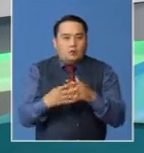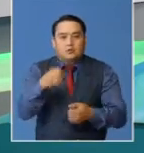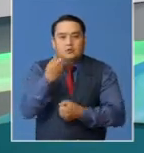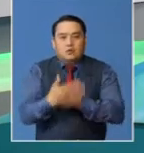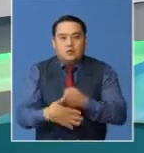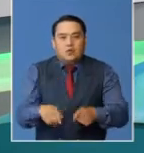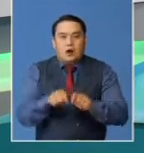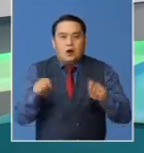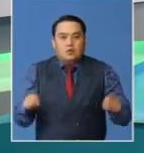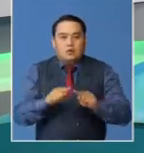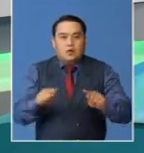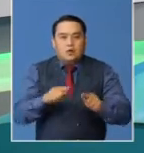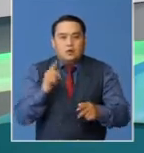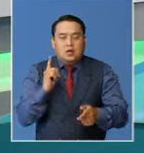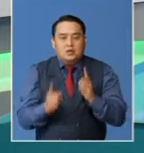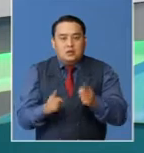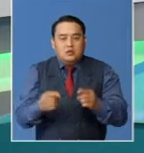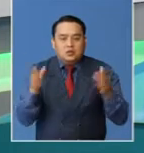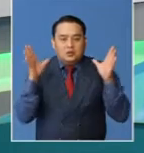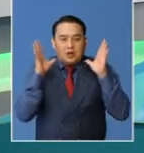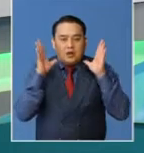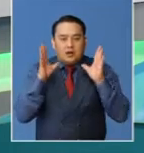центром распространения подлинных ценностей ислама.